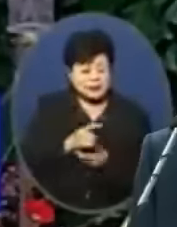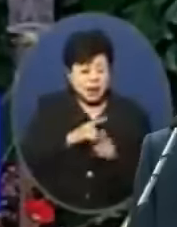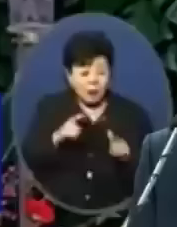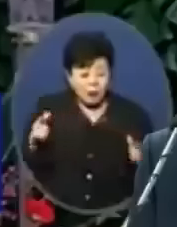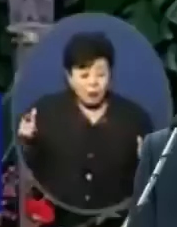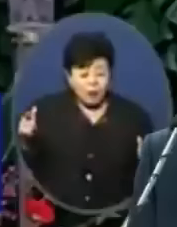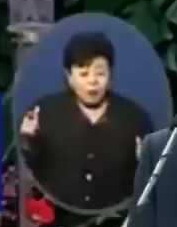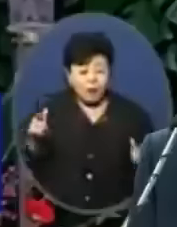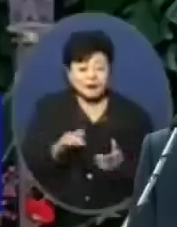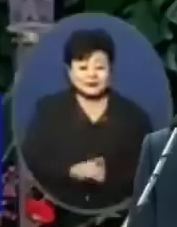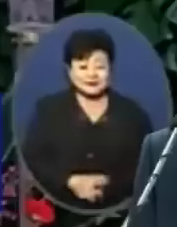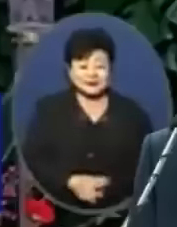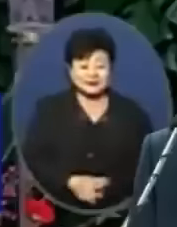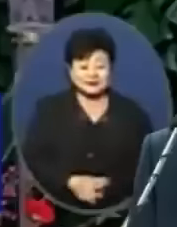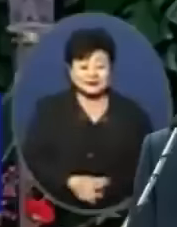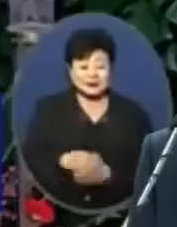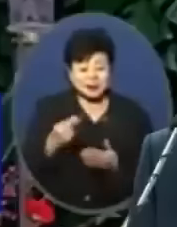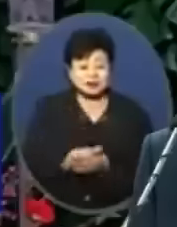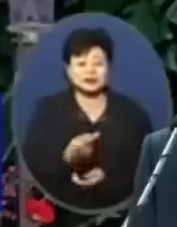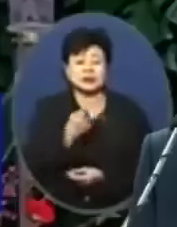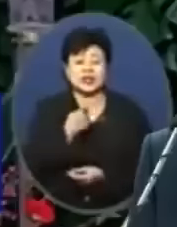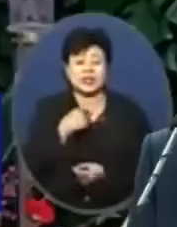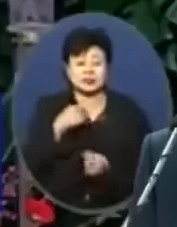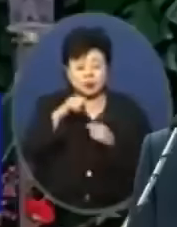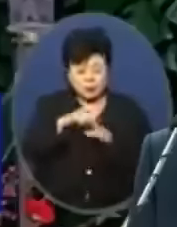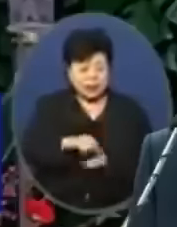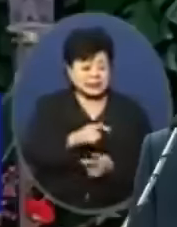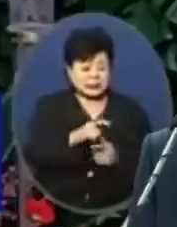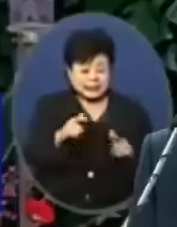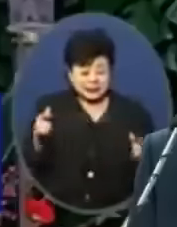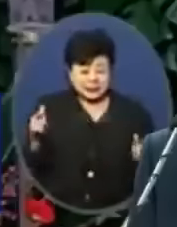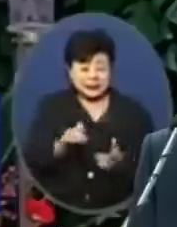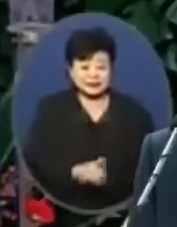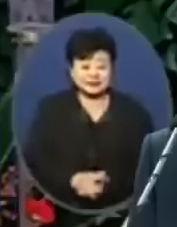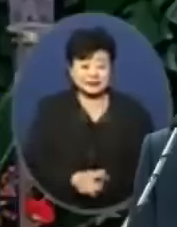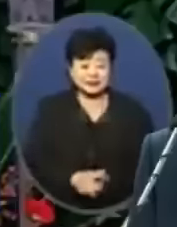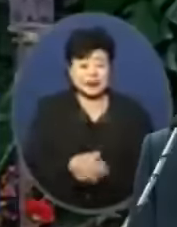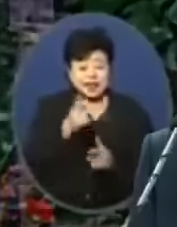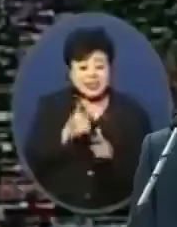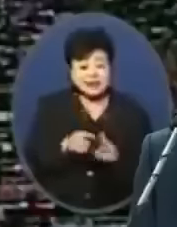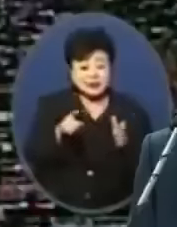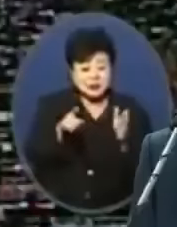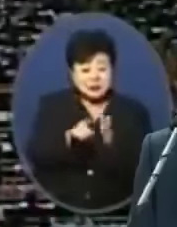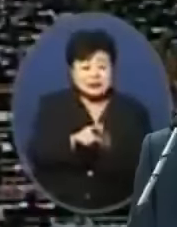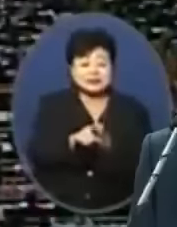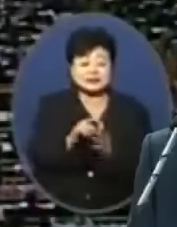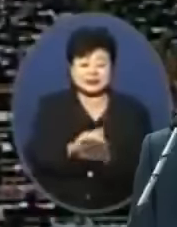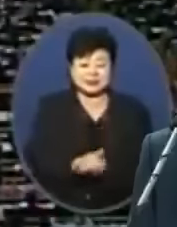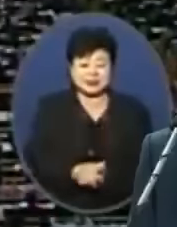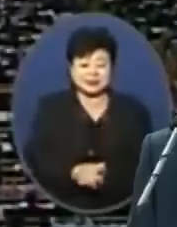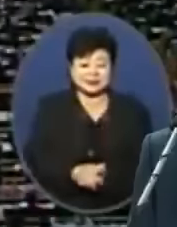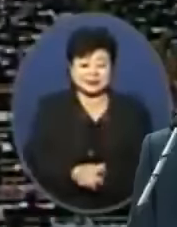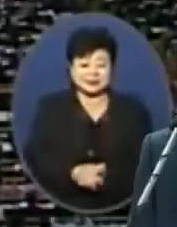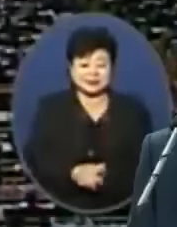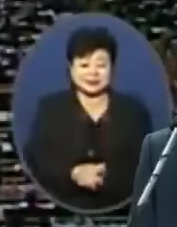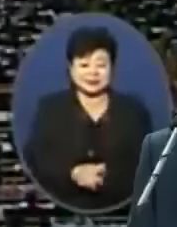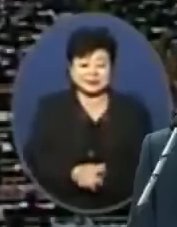아니하고 거꾸로 때림을 당해도 망하지 아니하는 것이 우리 예수 믿는 신앙인 것입니다.